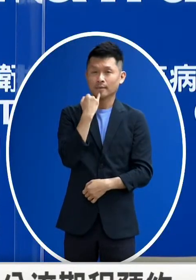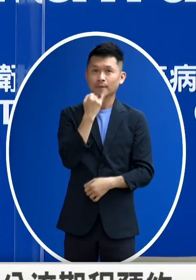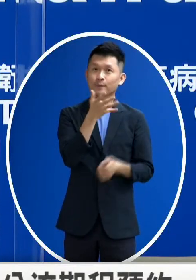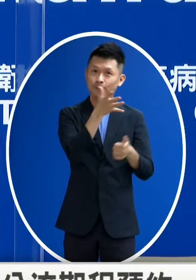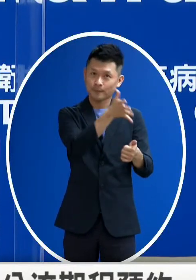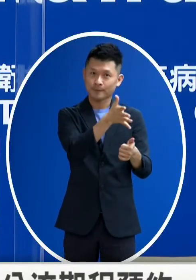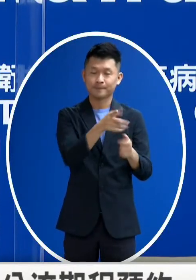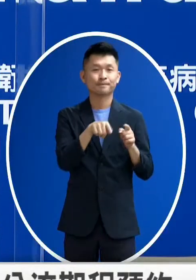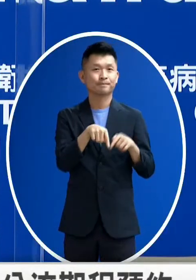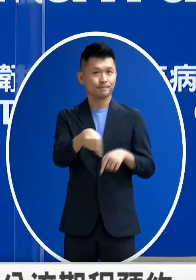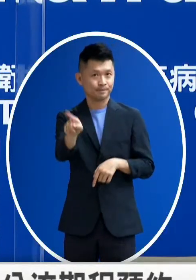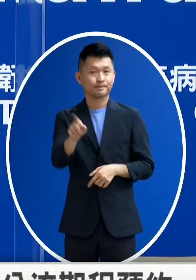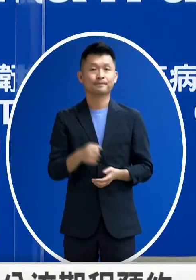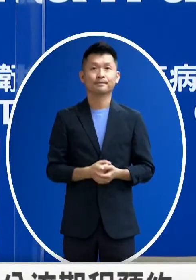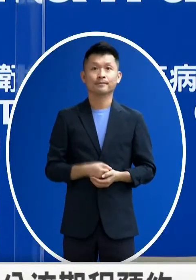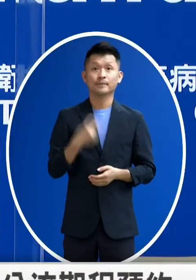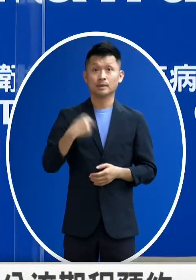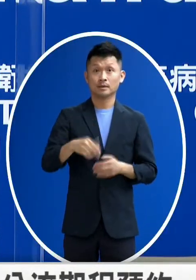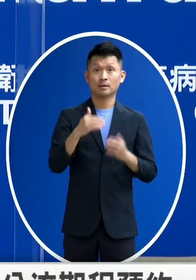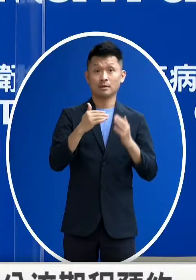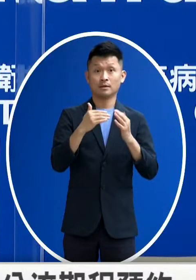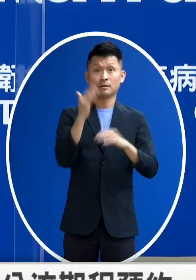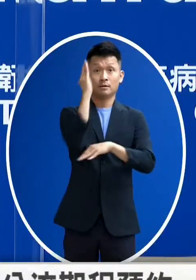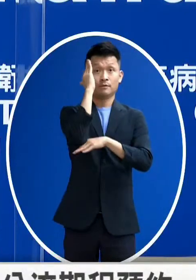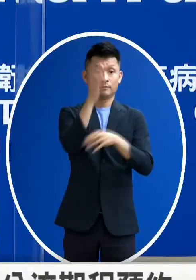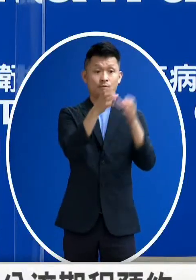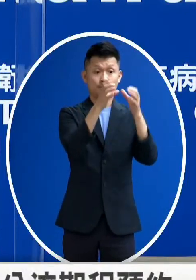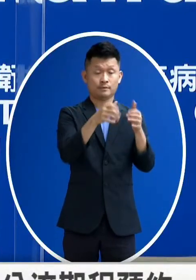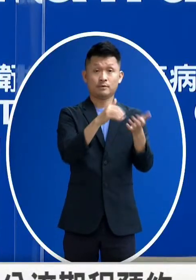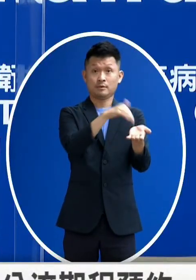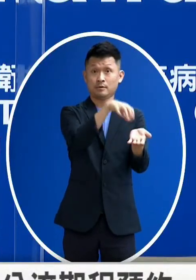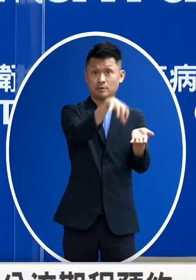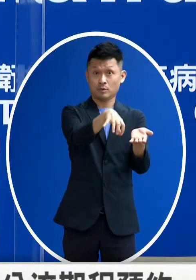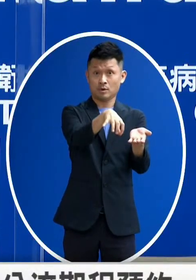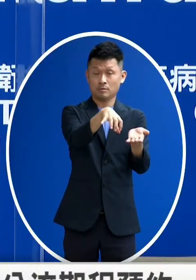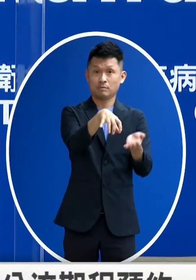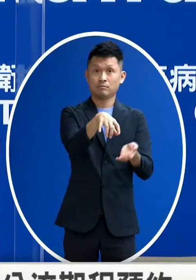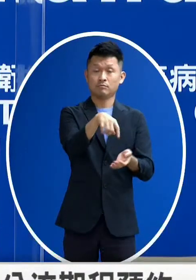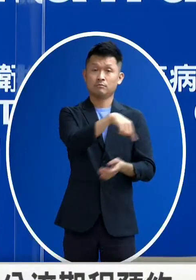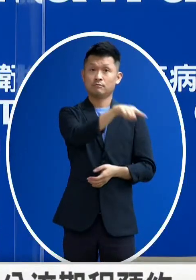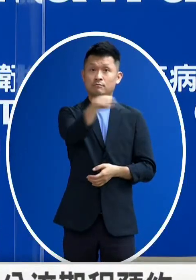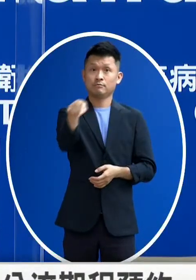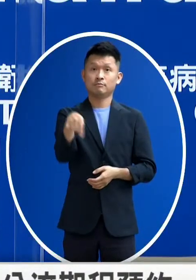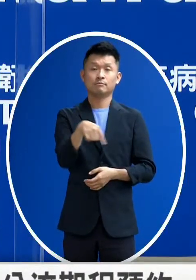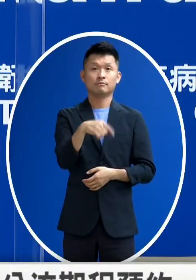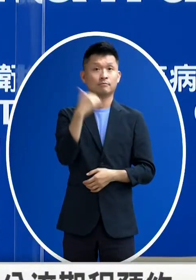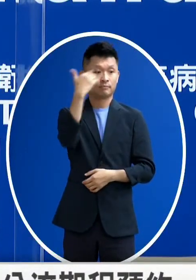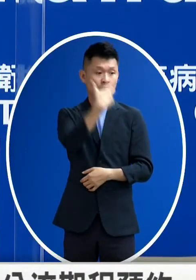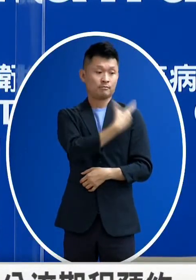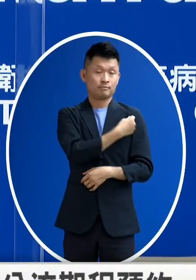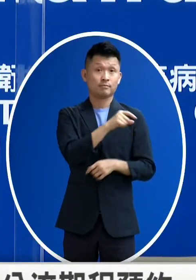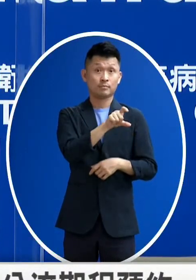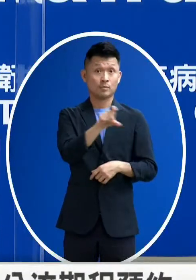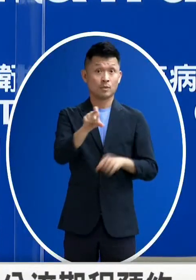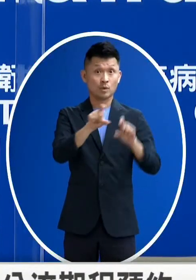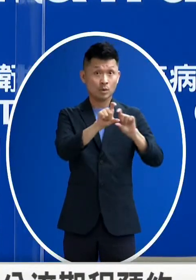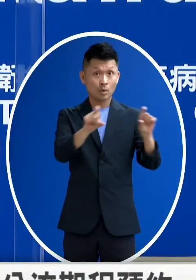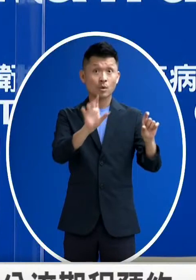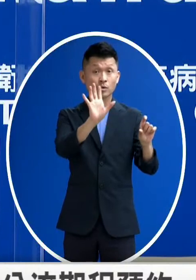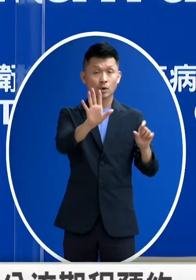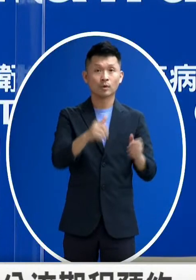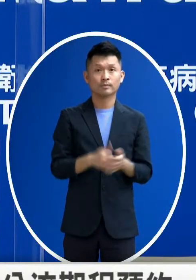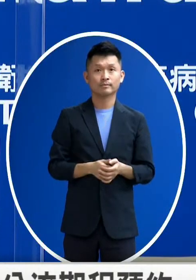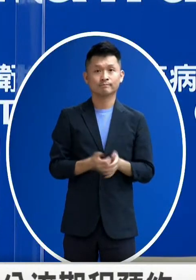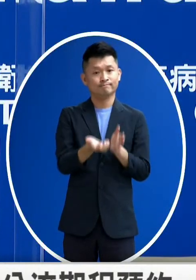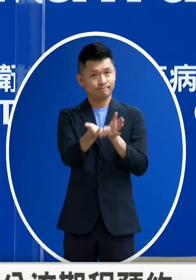那另外我们的各个部立医院也都有提供这个高端疫苗的一个接种，那请都事先电